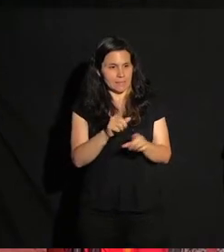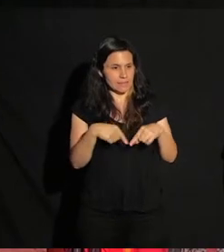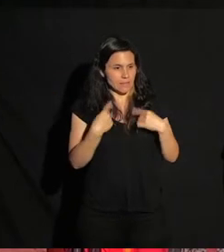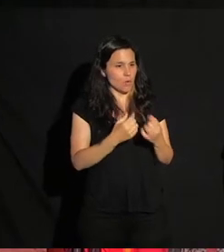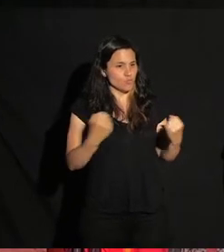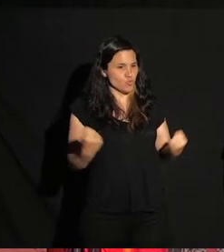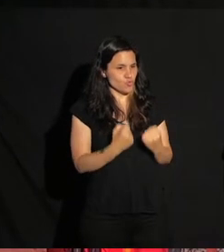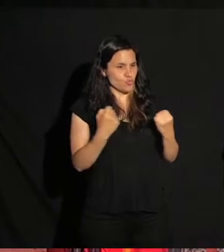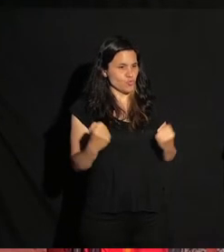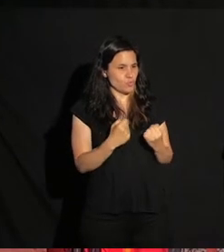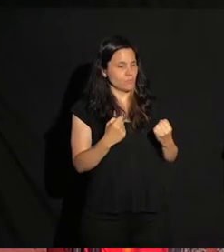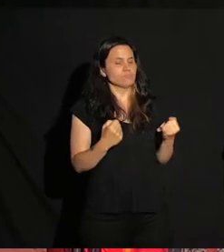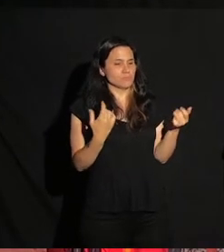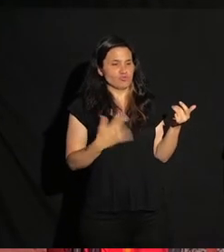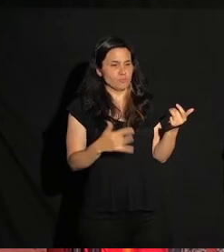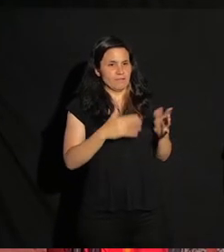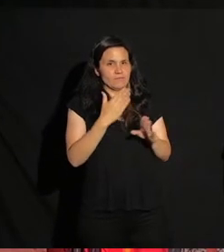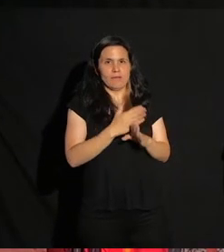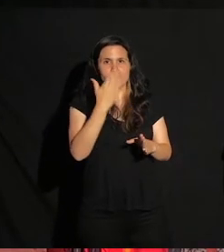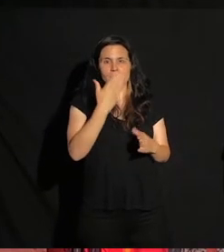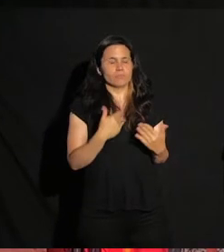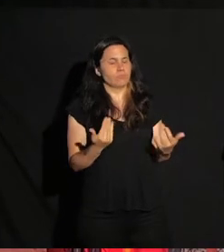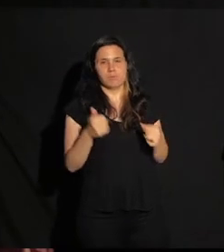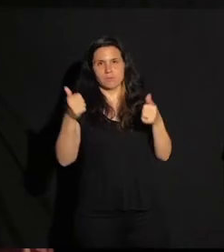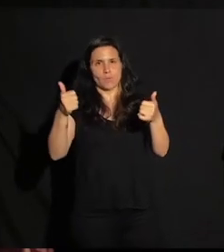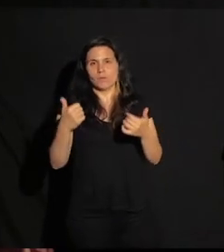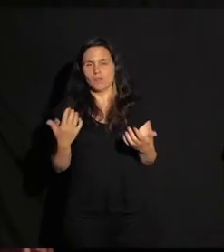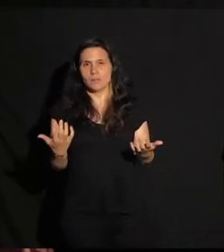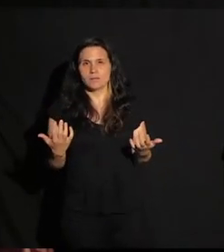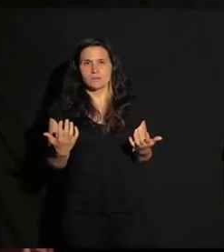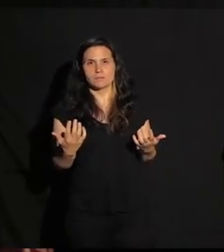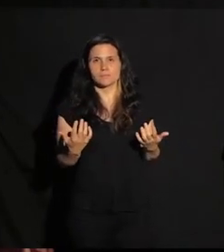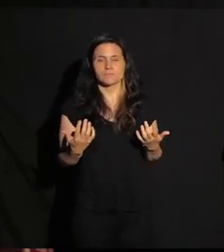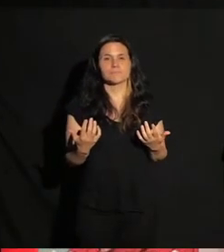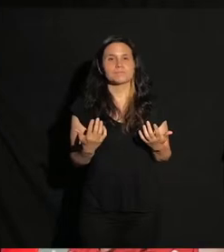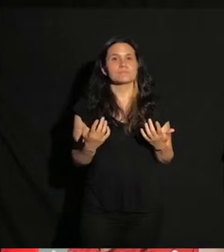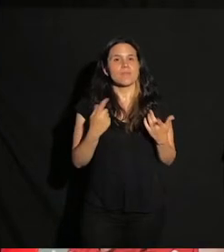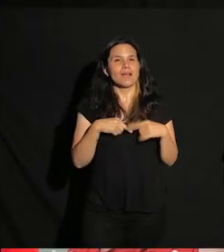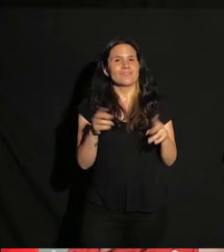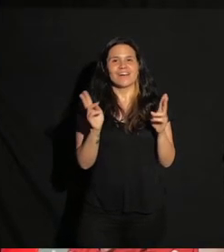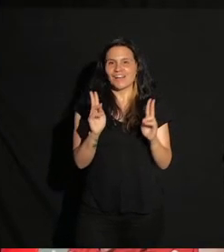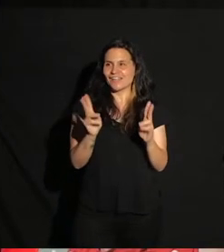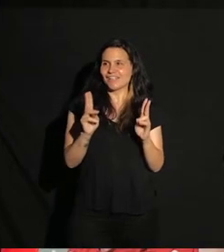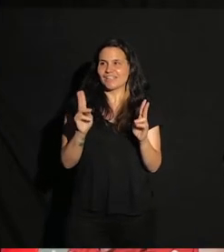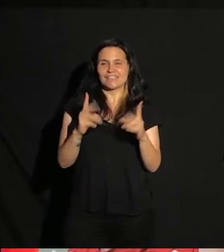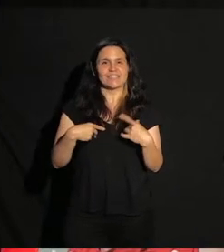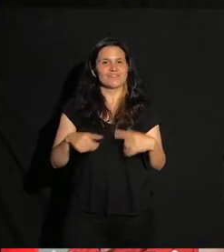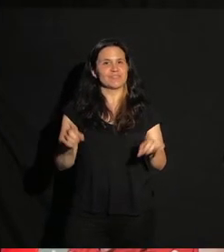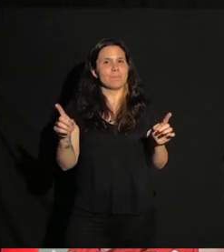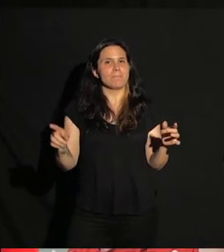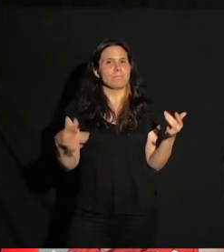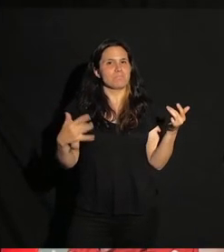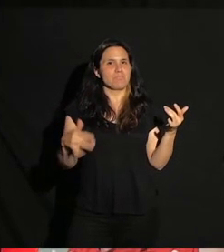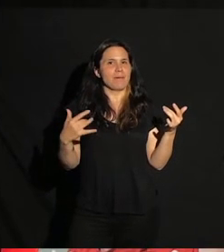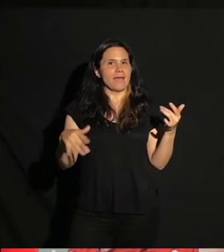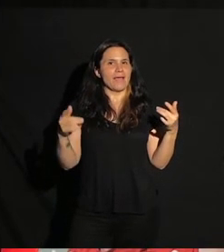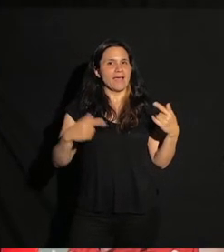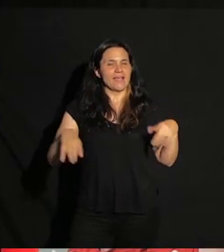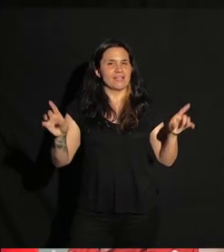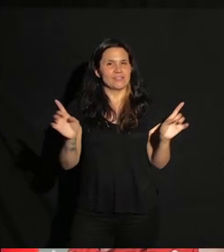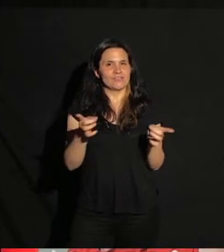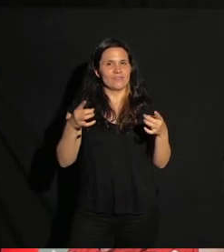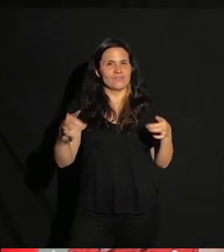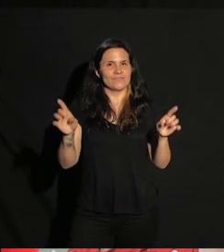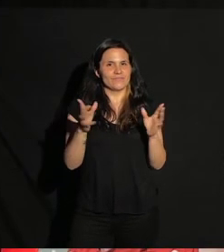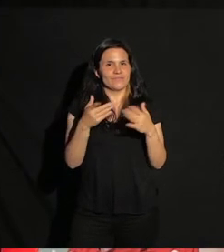runtergespielt, das war wirklich toll, ne? Ja, da kam sofort wieder das richtige Band-Feeling auf, also so wie Phoebe das ganz am Anfang auch schon